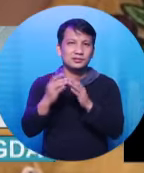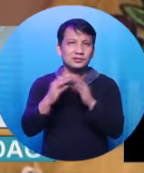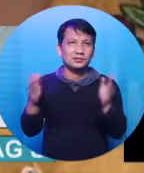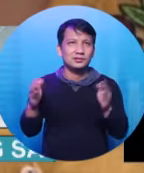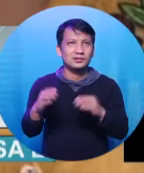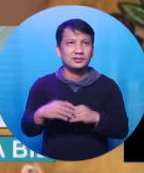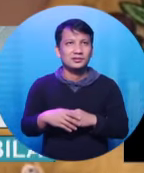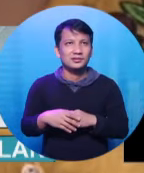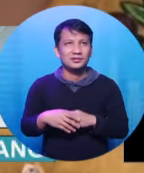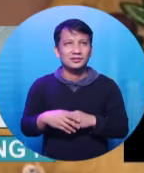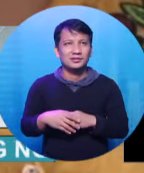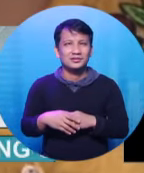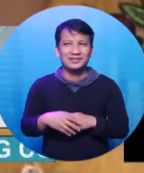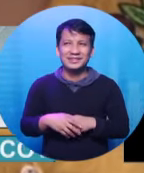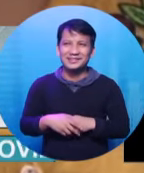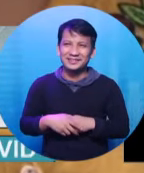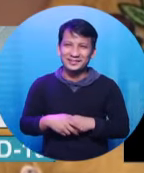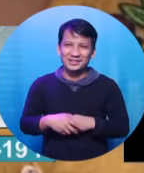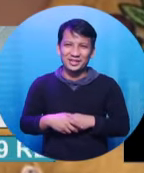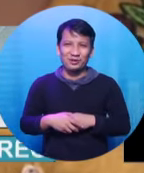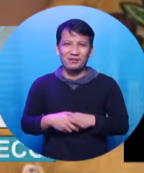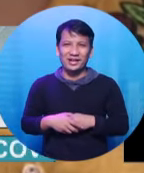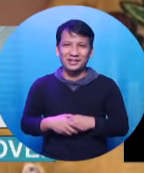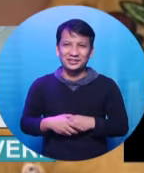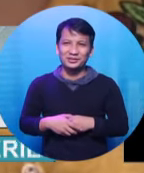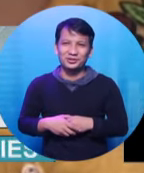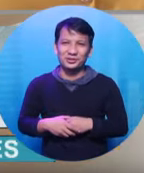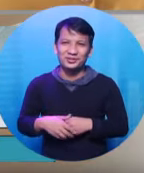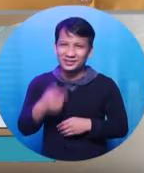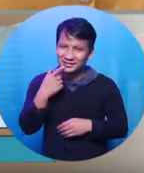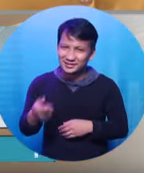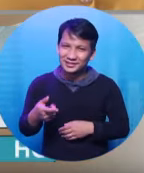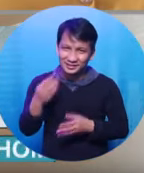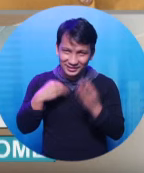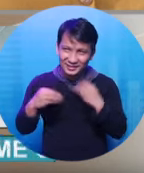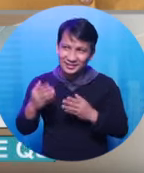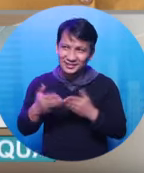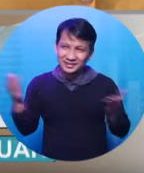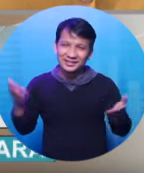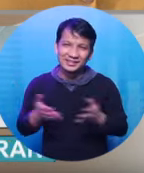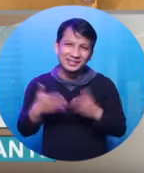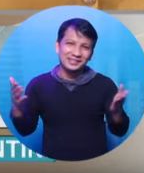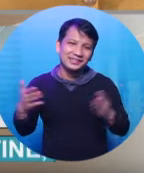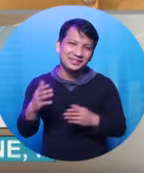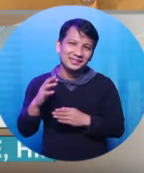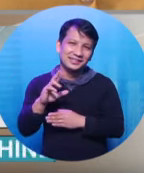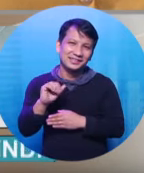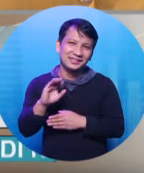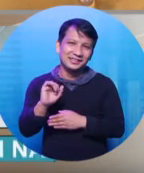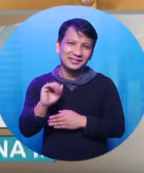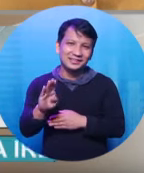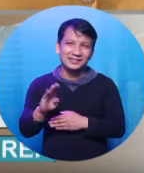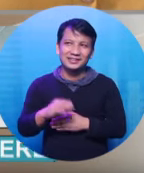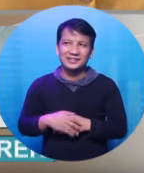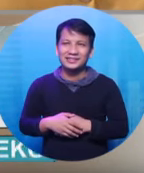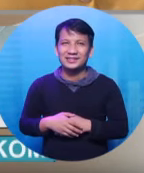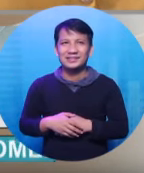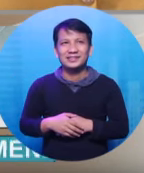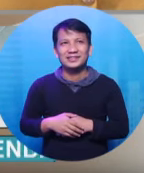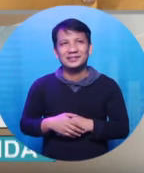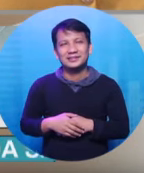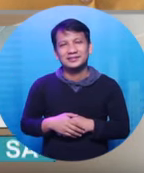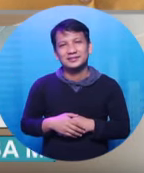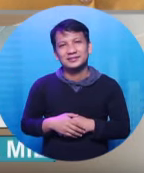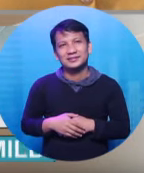Hindi, Arabic food po. Halimbawa, tayo, pinakbet. Eh, siyempre, pinagmamalaki natin yan. Sa Arab countries naman, kanila mga Arabo. Kanila po, Sir